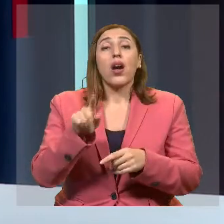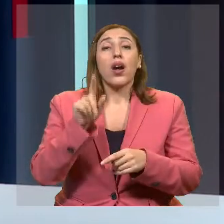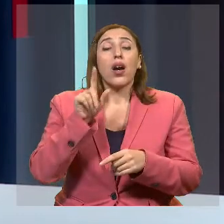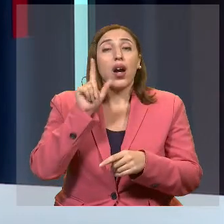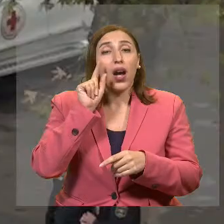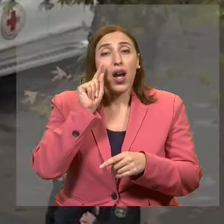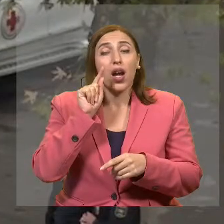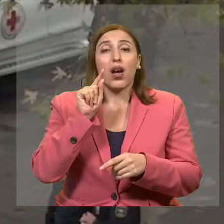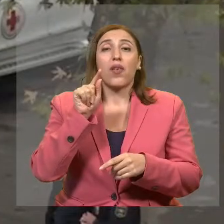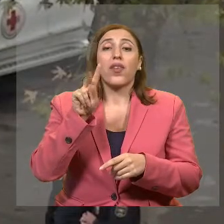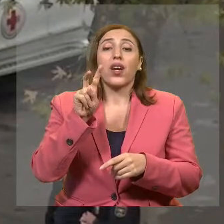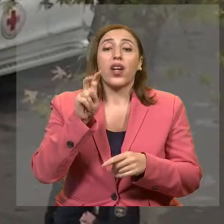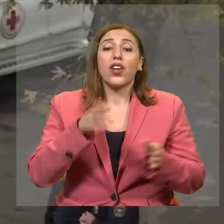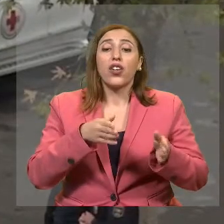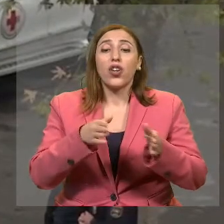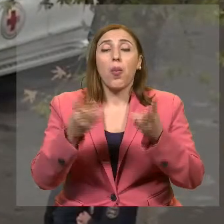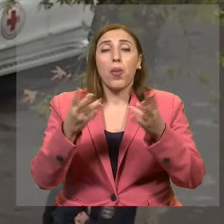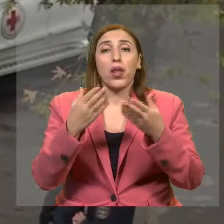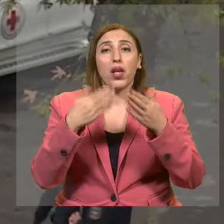բացվի։